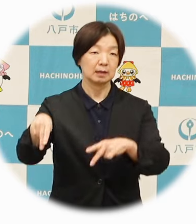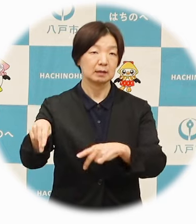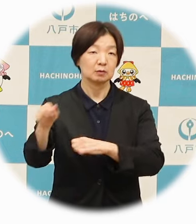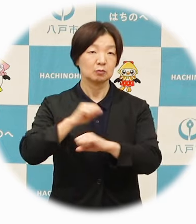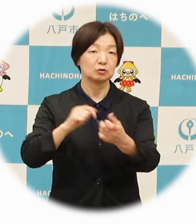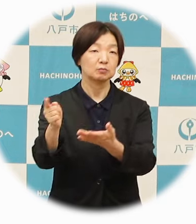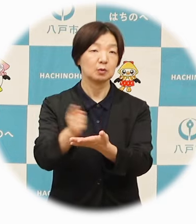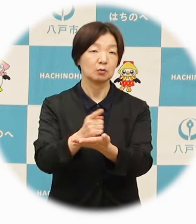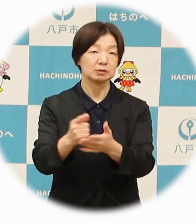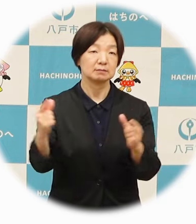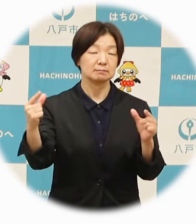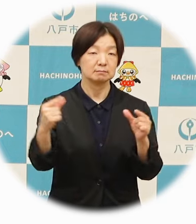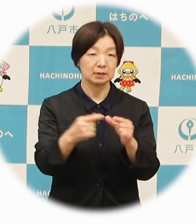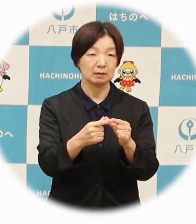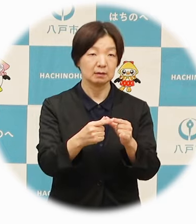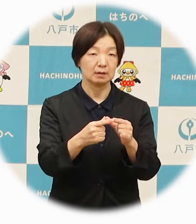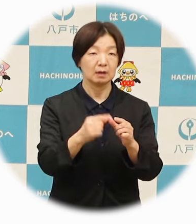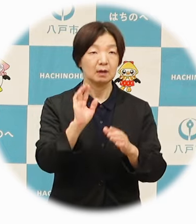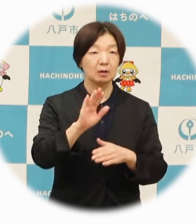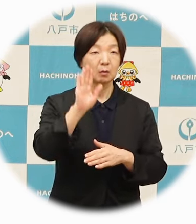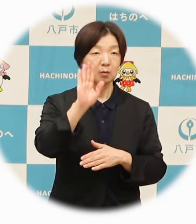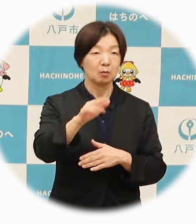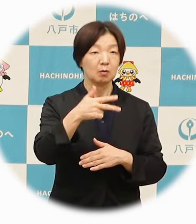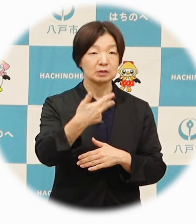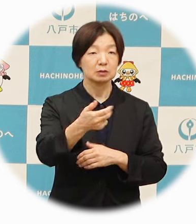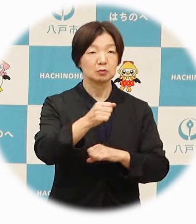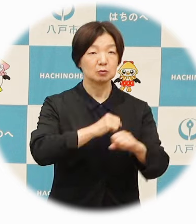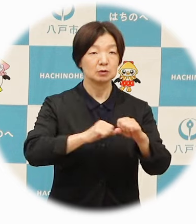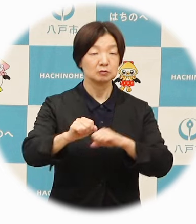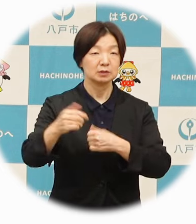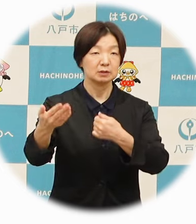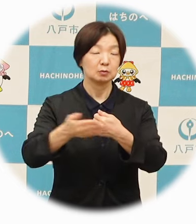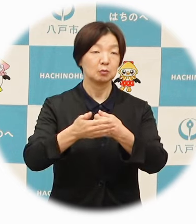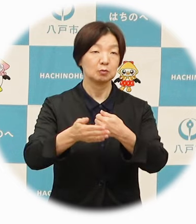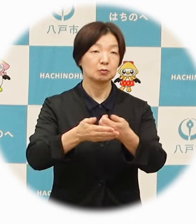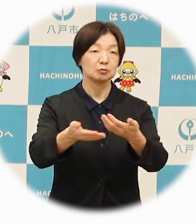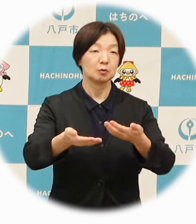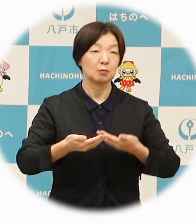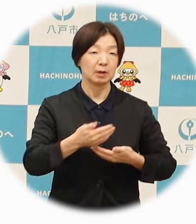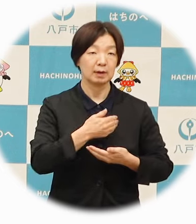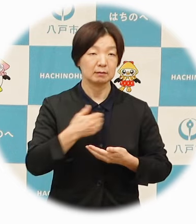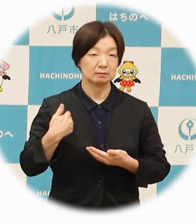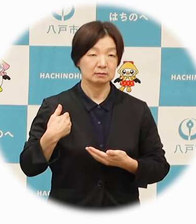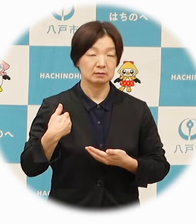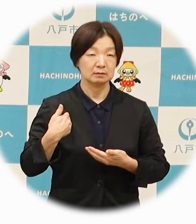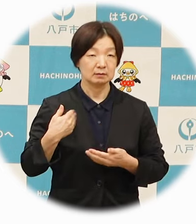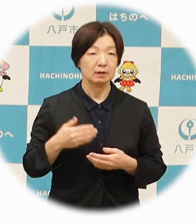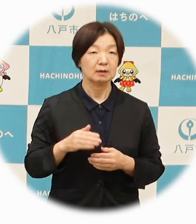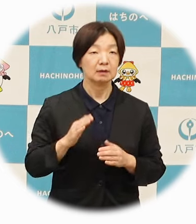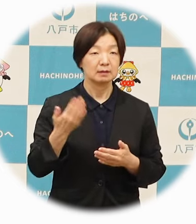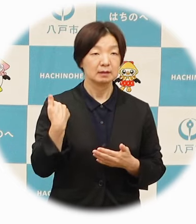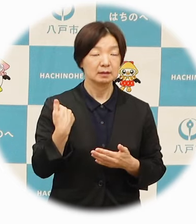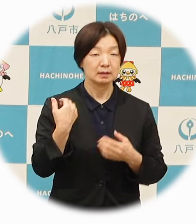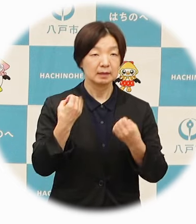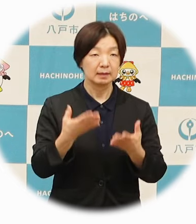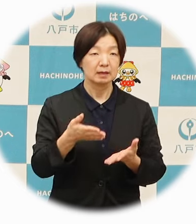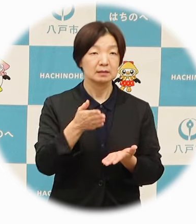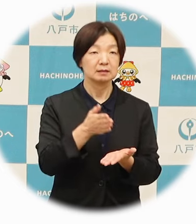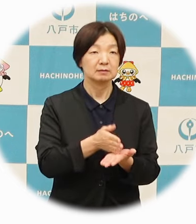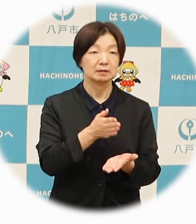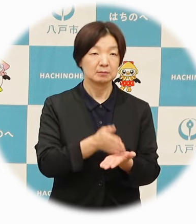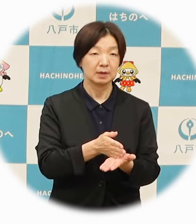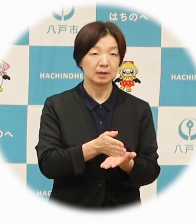し、今後の市の取り組みに対しての支援が見込まれるため、先ほど新規案件で説明いたし